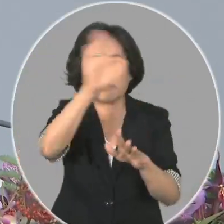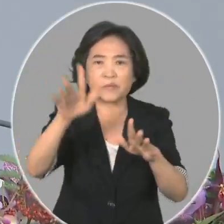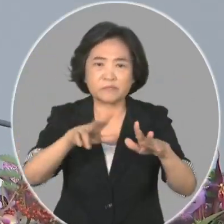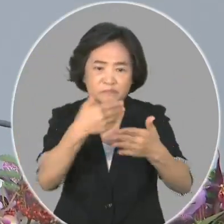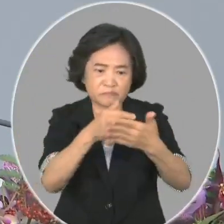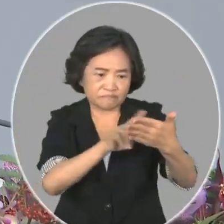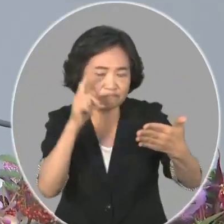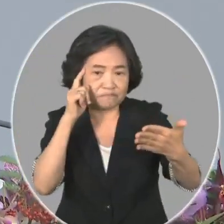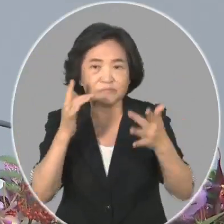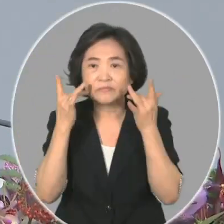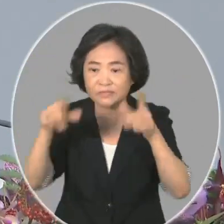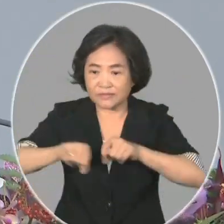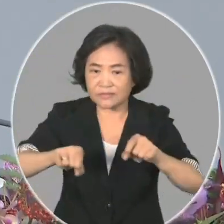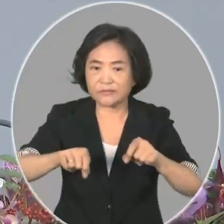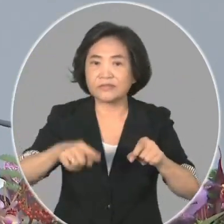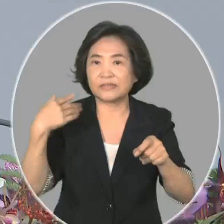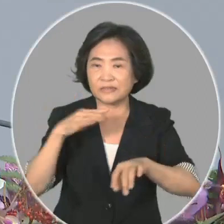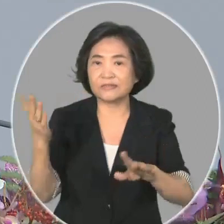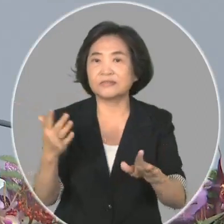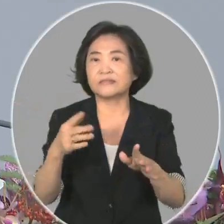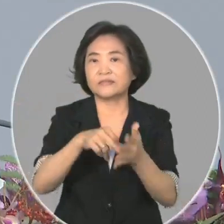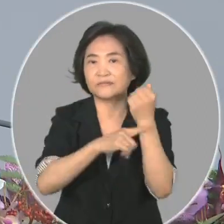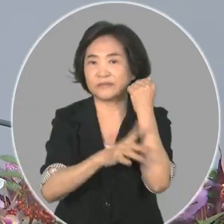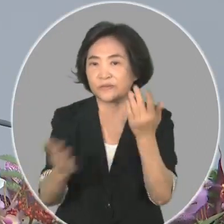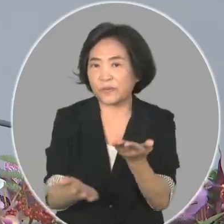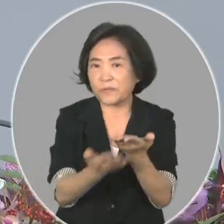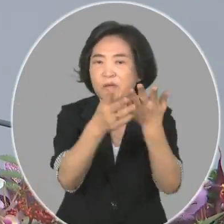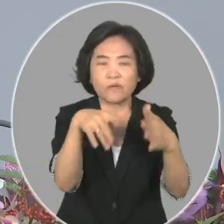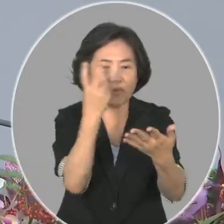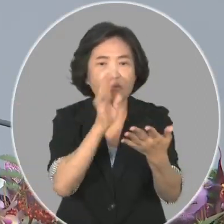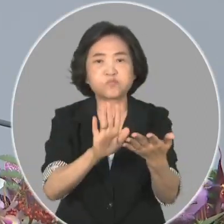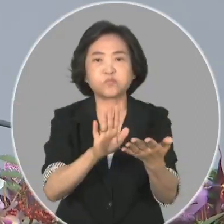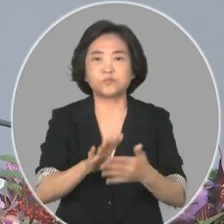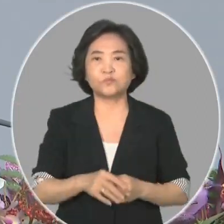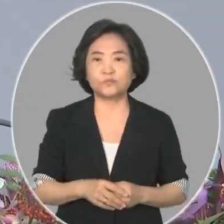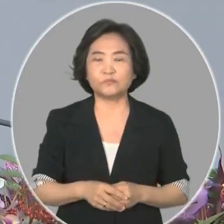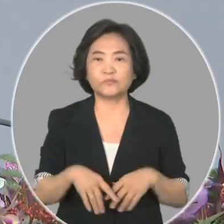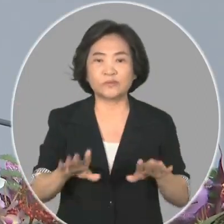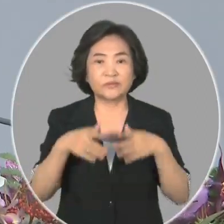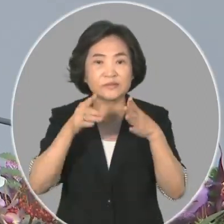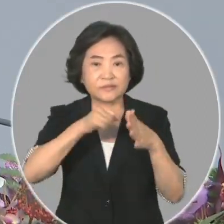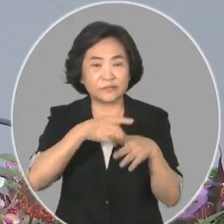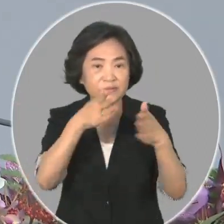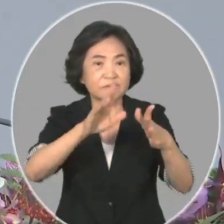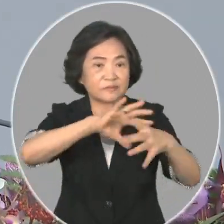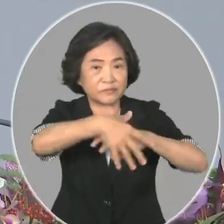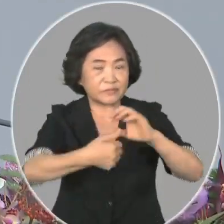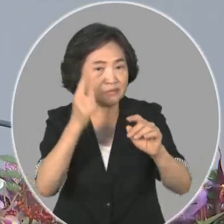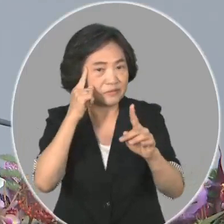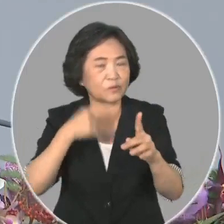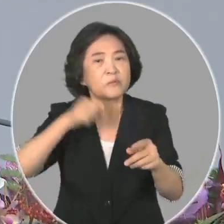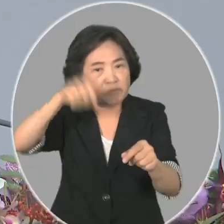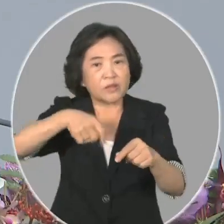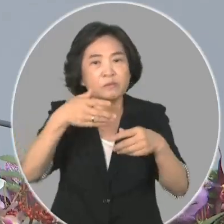应法的草案也已经送请立法院审议。这不只是台湾对国际社会的承诺，更是我